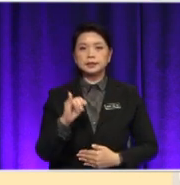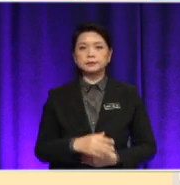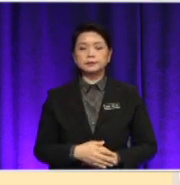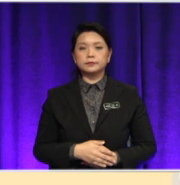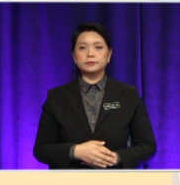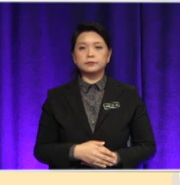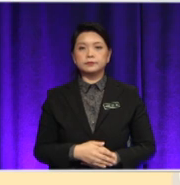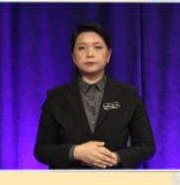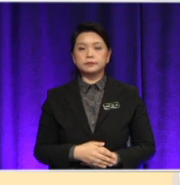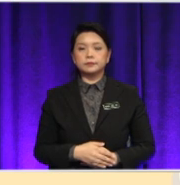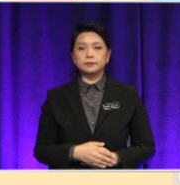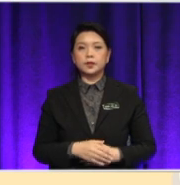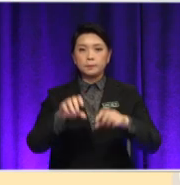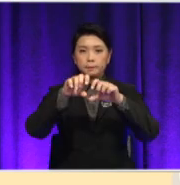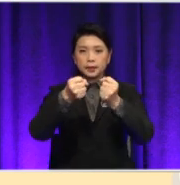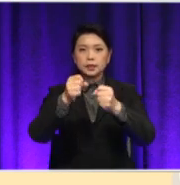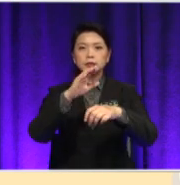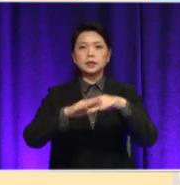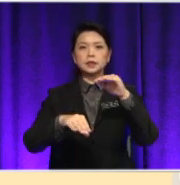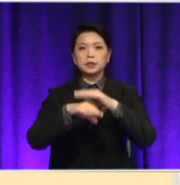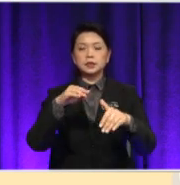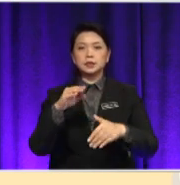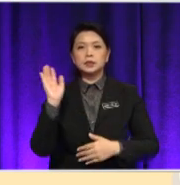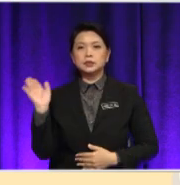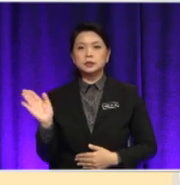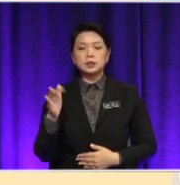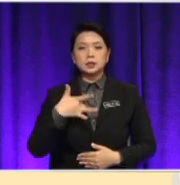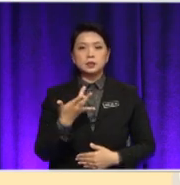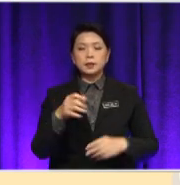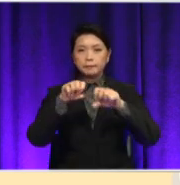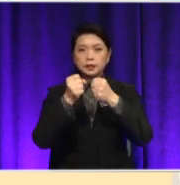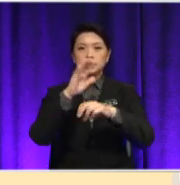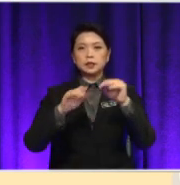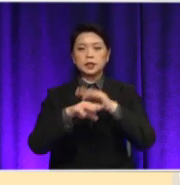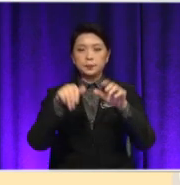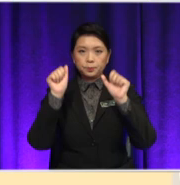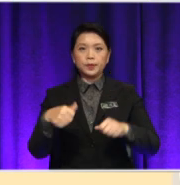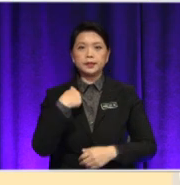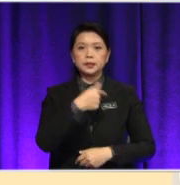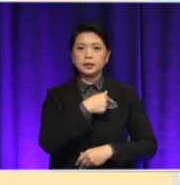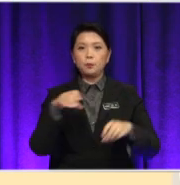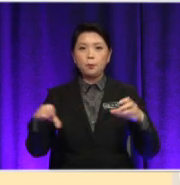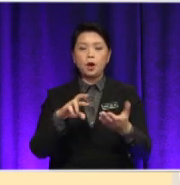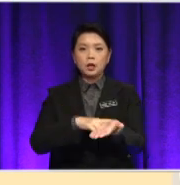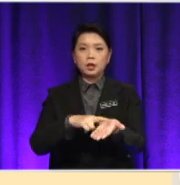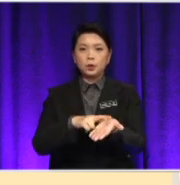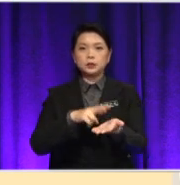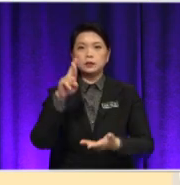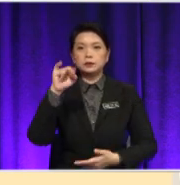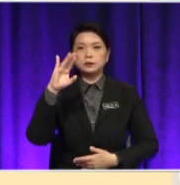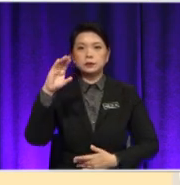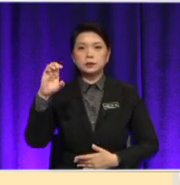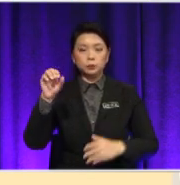Alright. Patah tangan, Chandra. Awak rasa patah tangan ni boleh tak kita buat rawatan ataupun proseduralize ni,